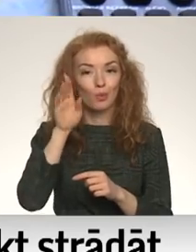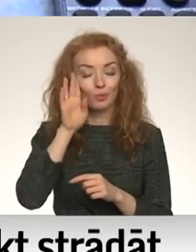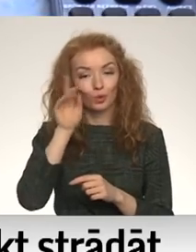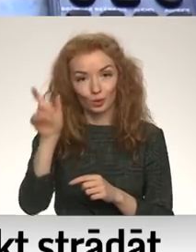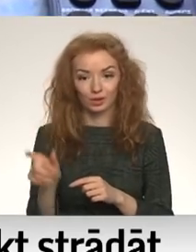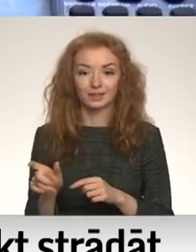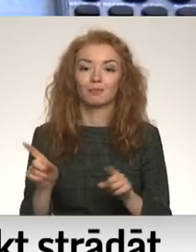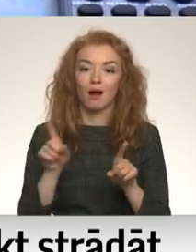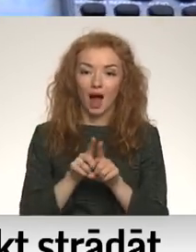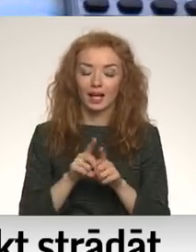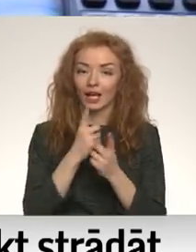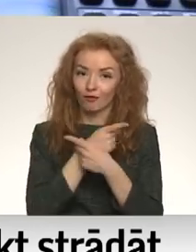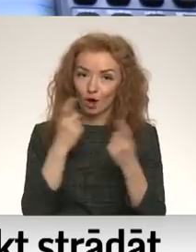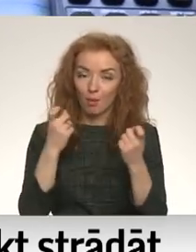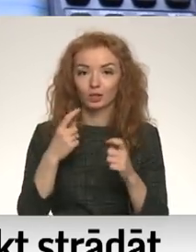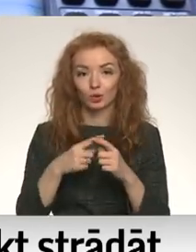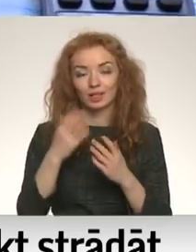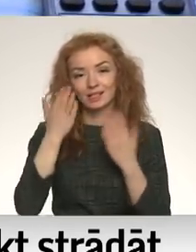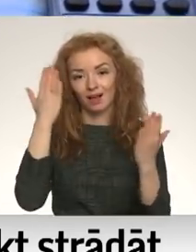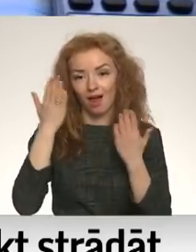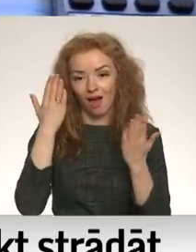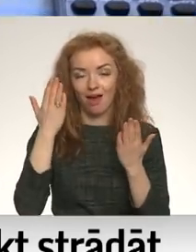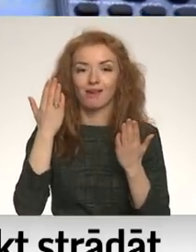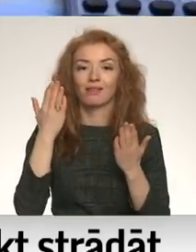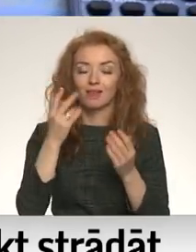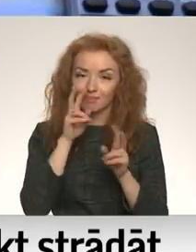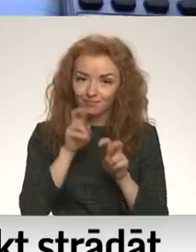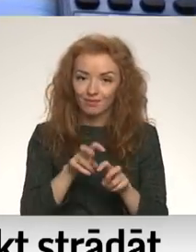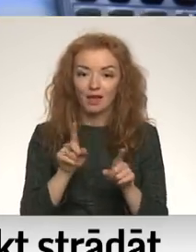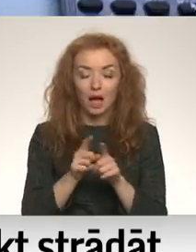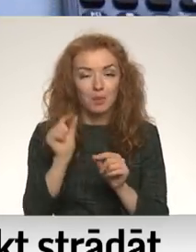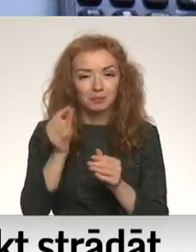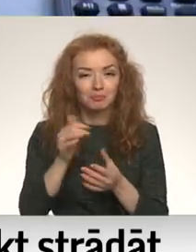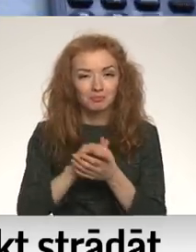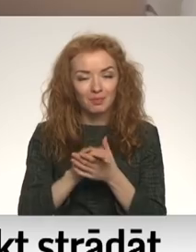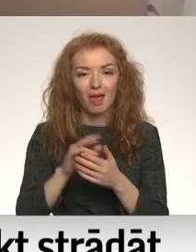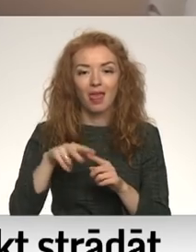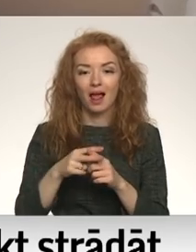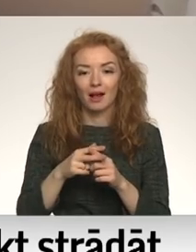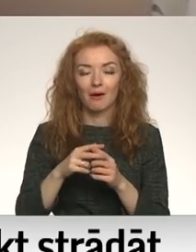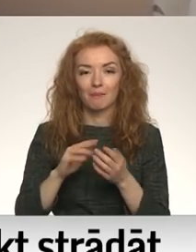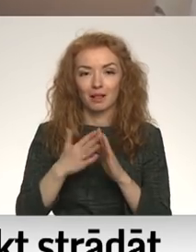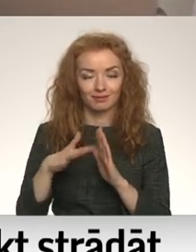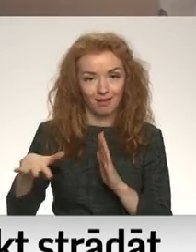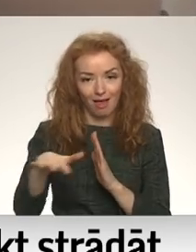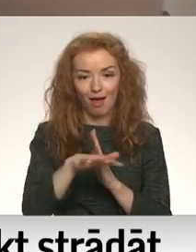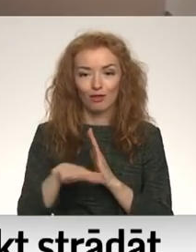tagad esot arī gan informācijas, gan izklaides avots. Mazliet esot iepazins arī pilsētu.